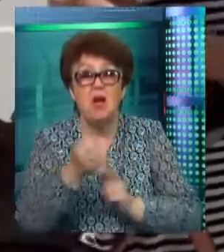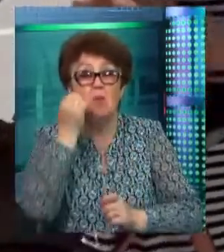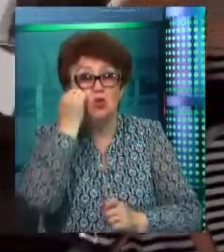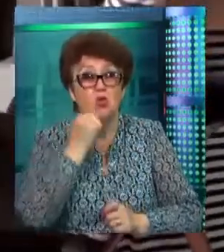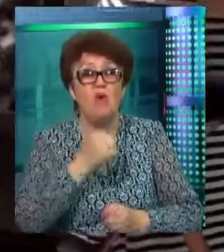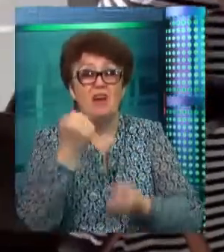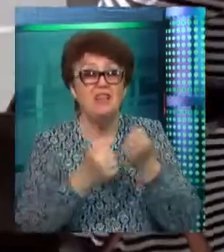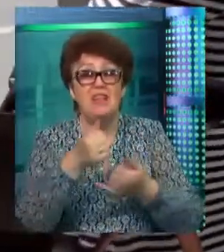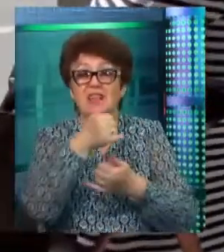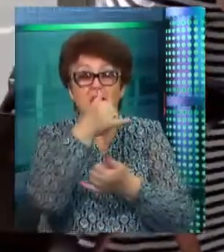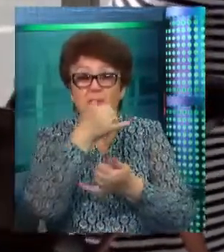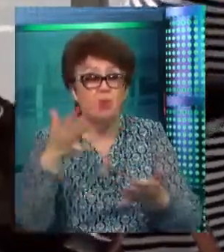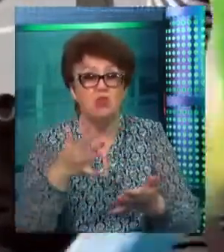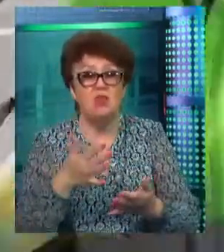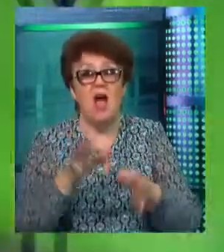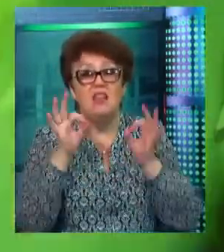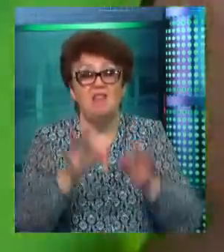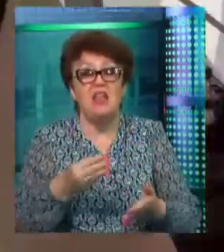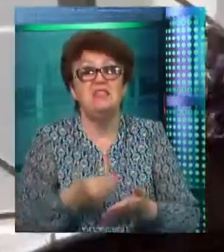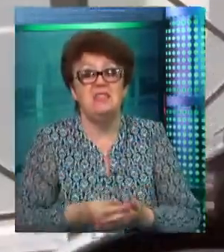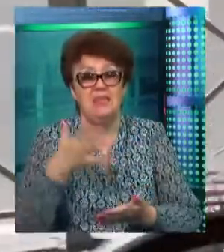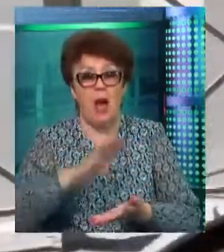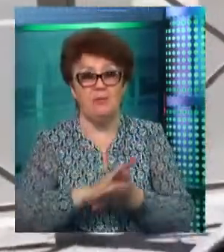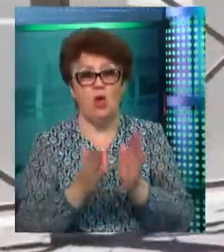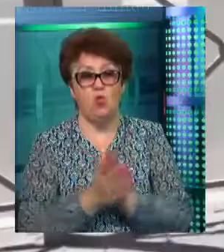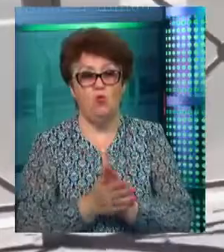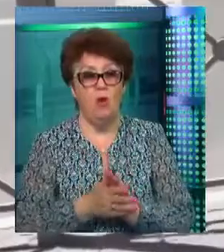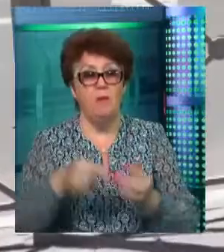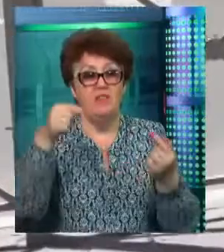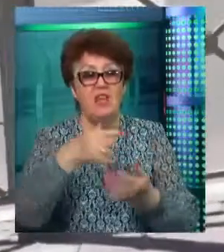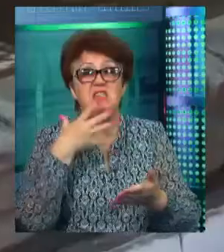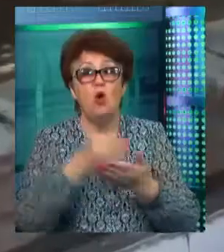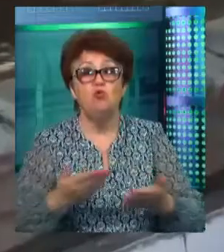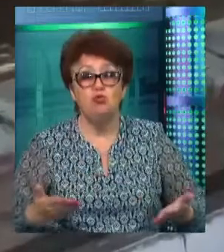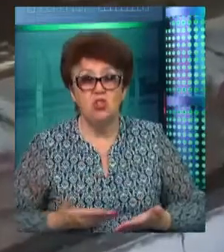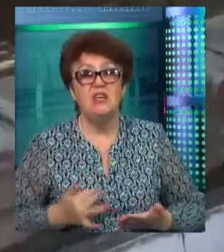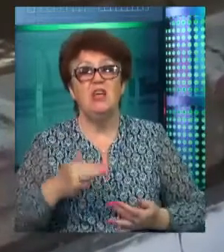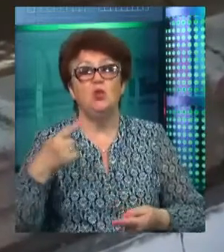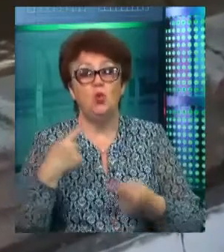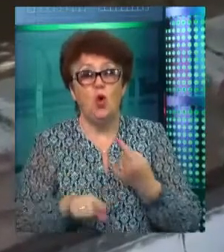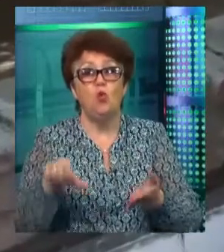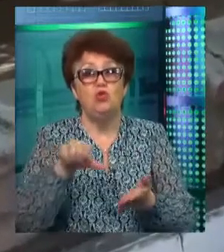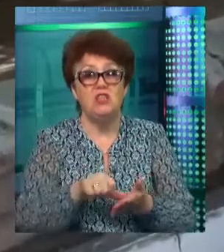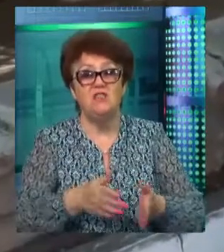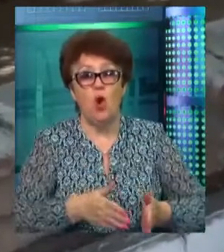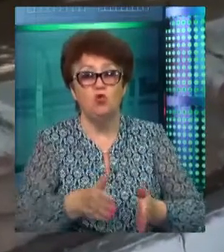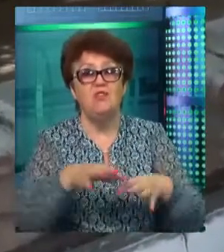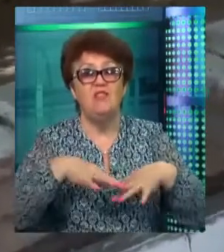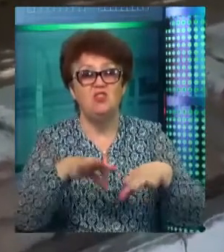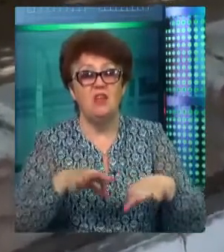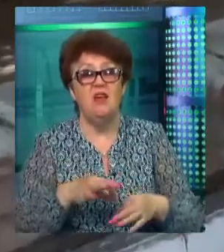водитель не всегда может адекватно оценить обстановку подвергая свою жизнь и жизнь других участников дорожного движения